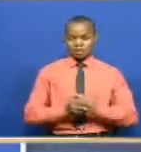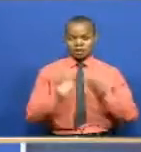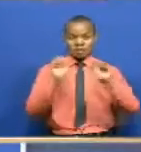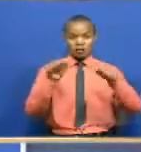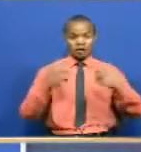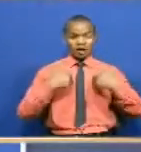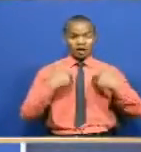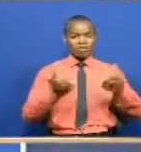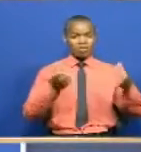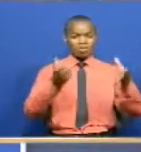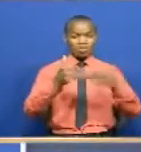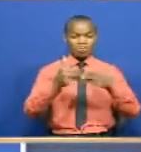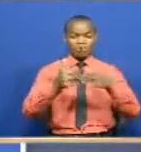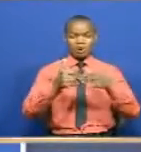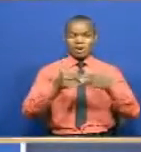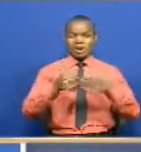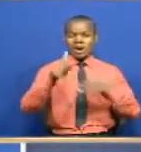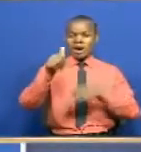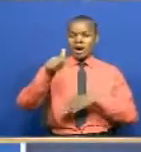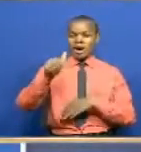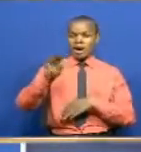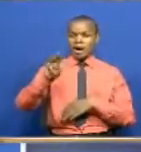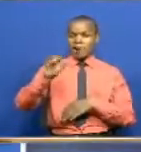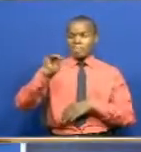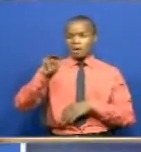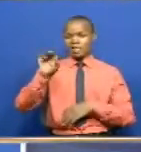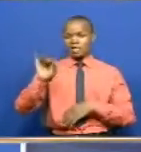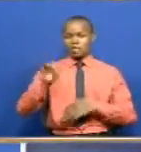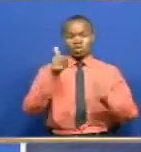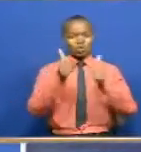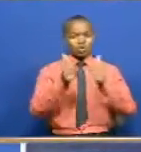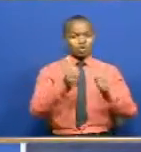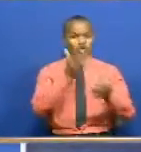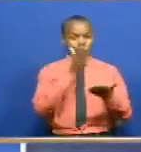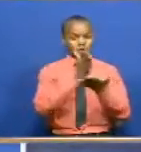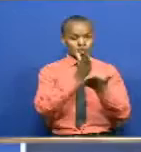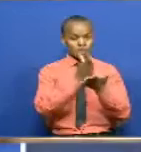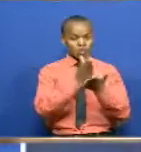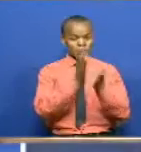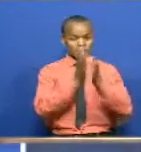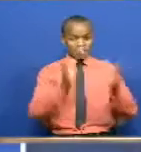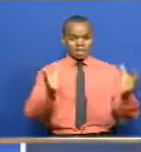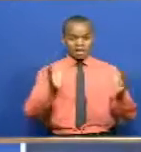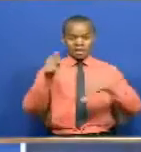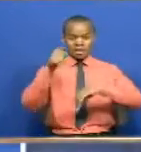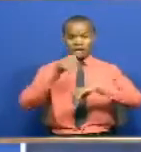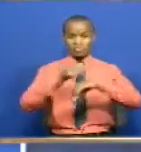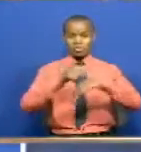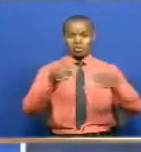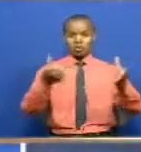la jina Amani ambalo limetajwa kuwa na uwezo mkubwa baada ya baraza la kitaifa la wajumbe wa chama hicho.